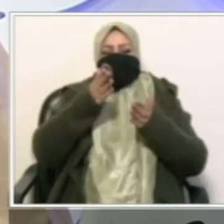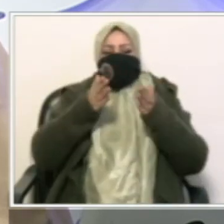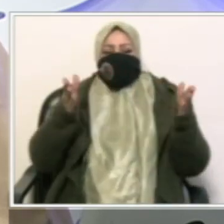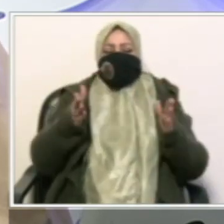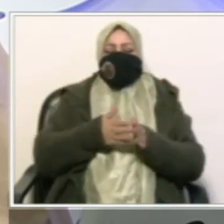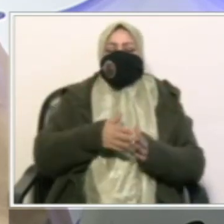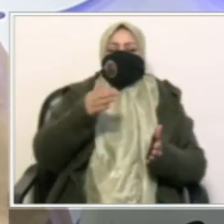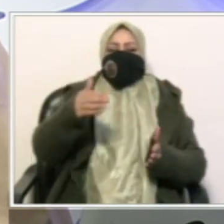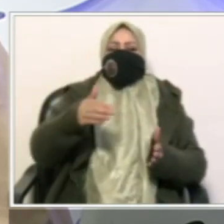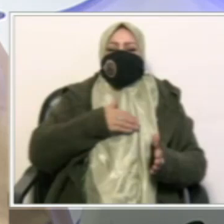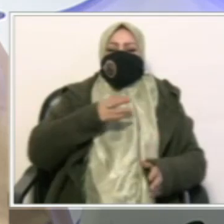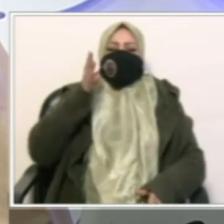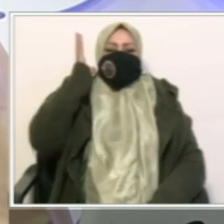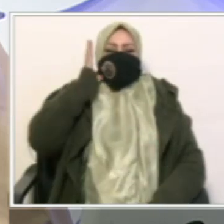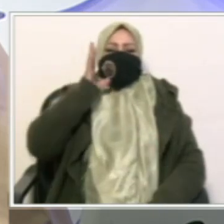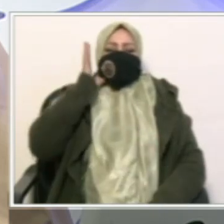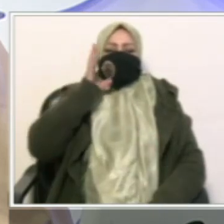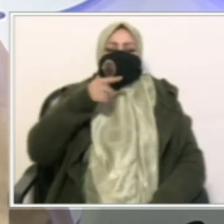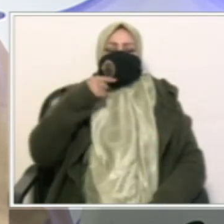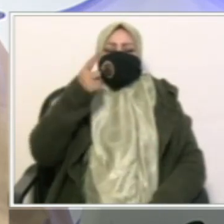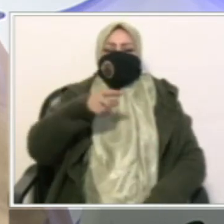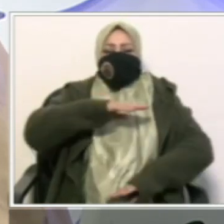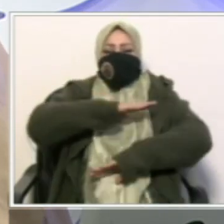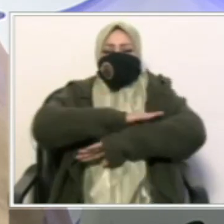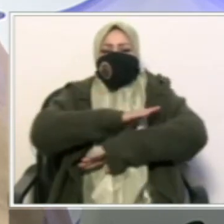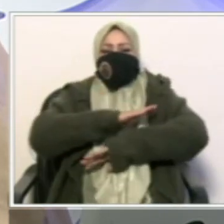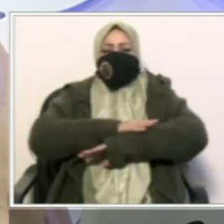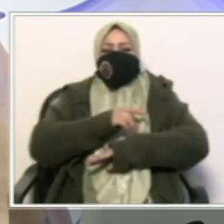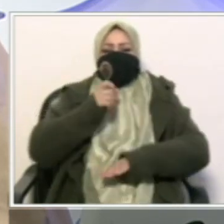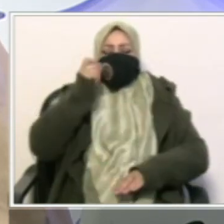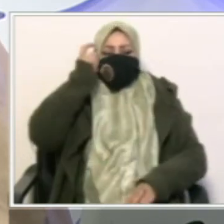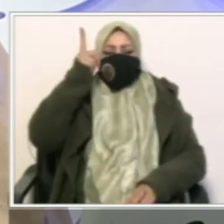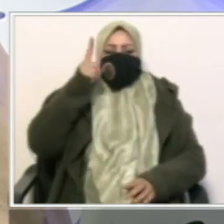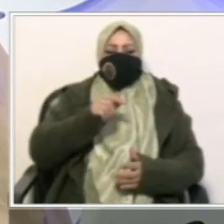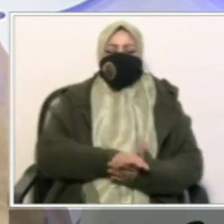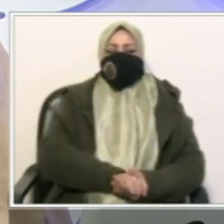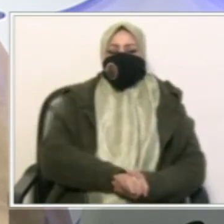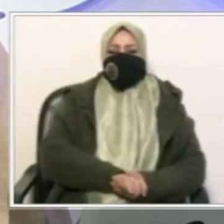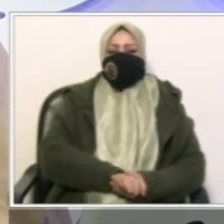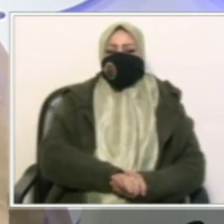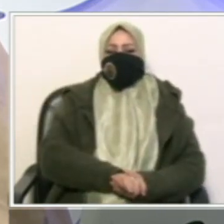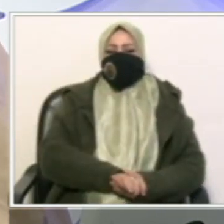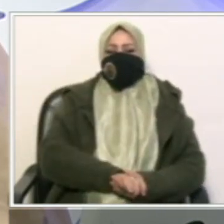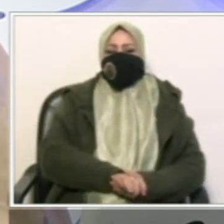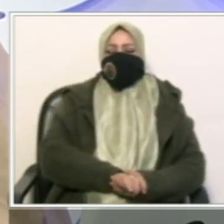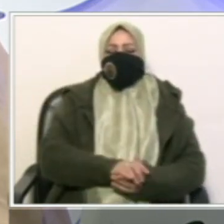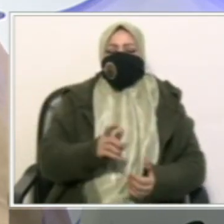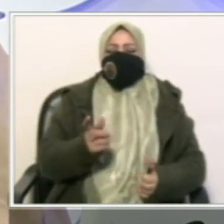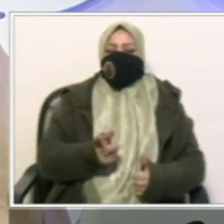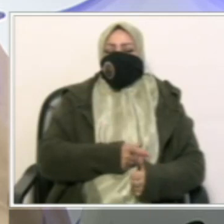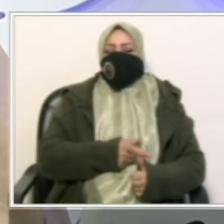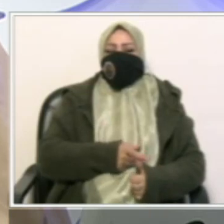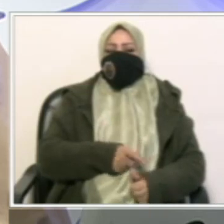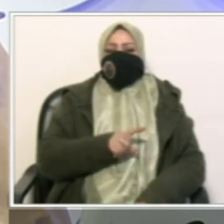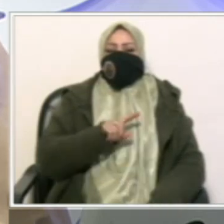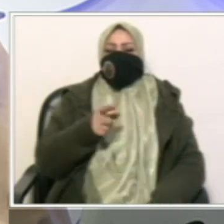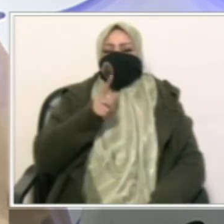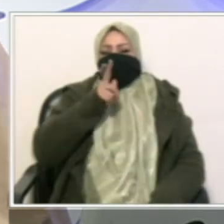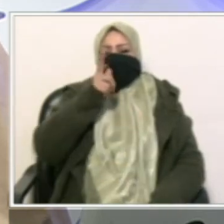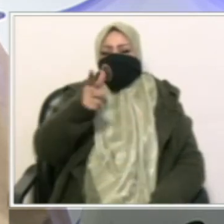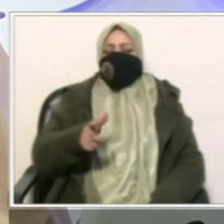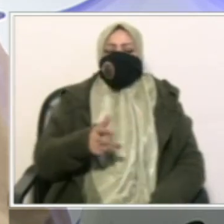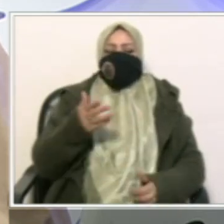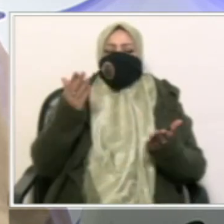الفاتحة، والله أعلم. لكن من تركها ولم يقل هذا الدعاء أو نسيه لا يلزمه شيء، لا يلزمه